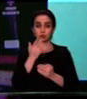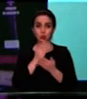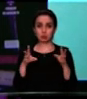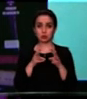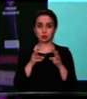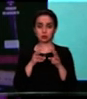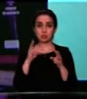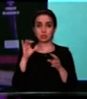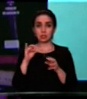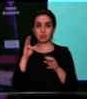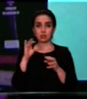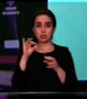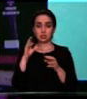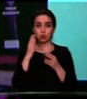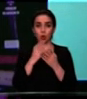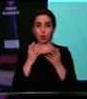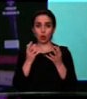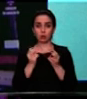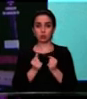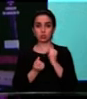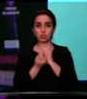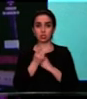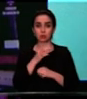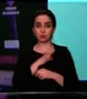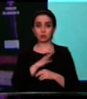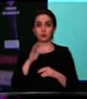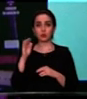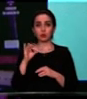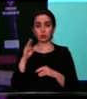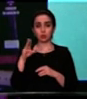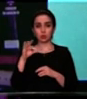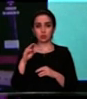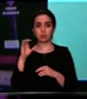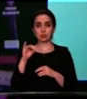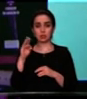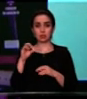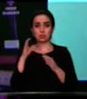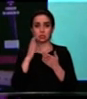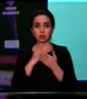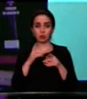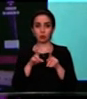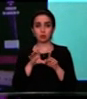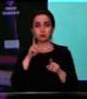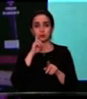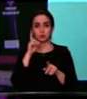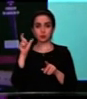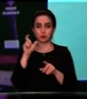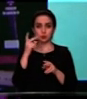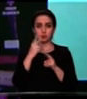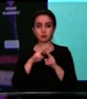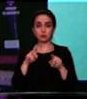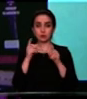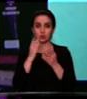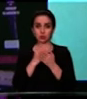organik moddalarni sintezlay oladigan organizmlar kelib chiqqan. Fotosintez xususiyatiga ega bo'lgan ko'k yashil suvlarning paydo bo'lishi